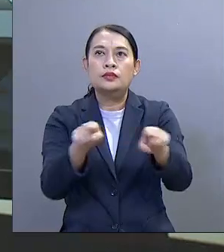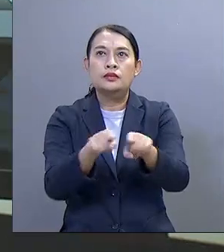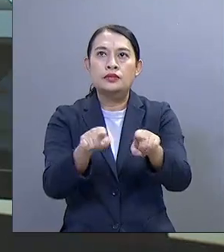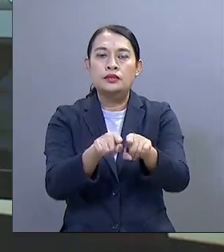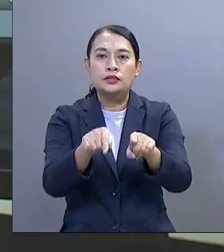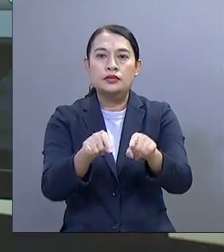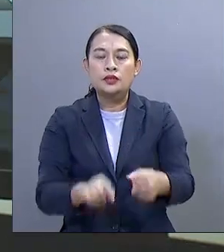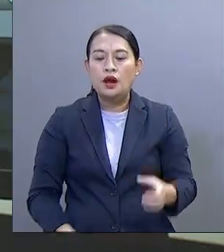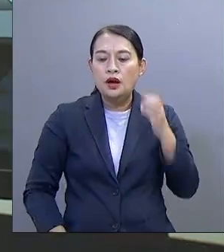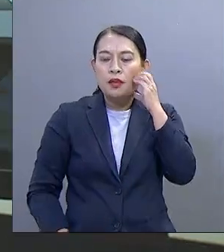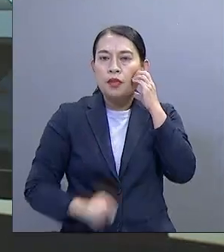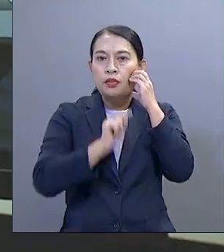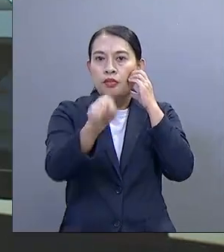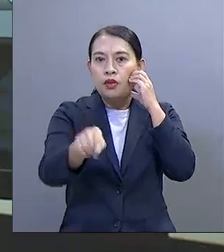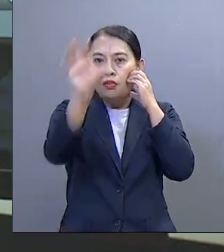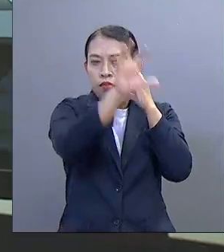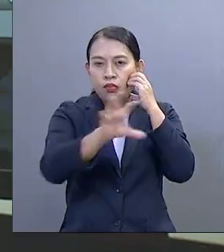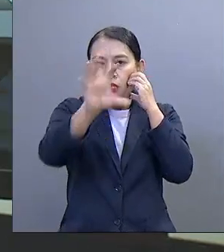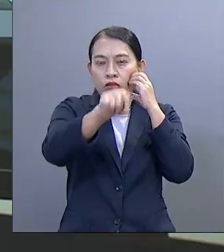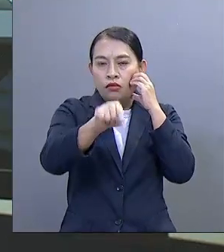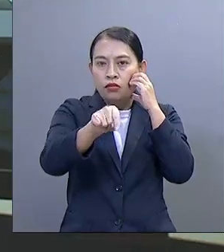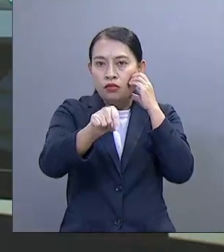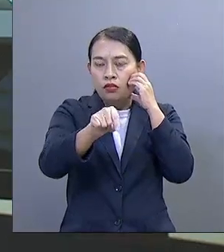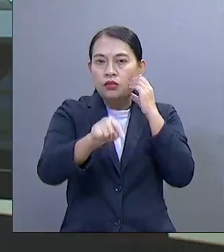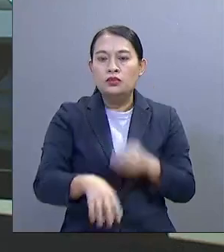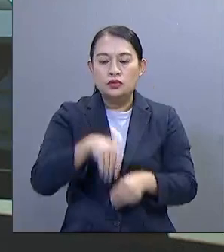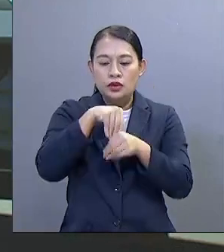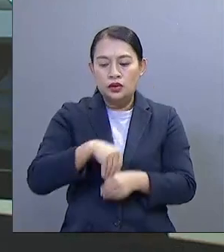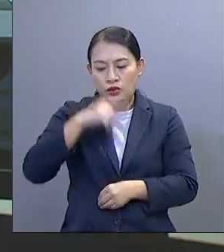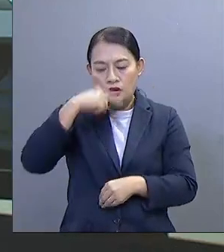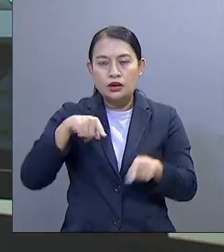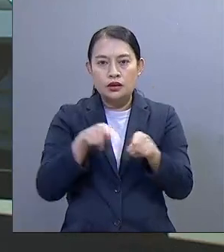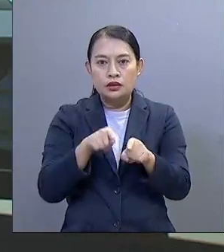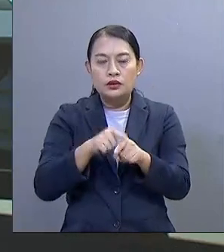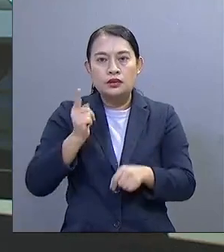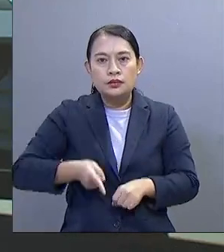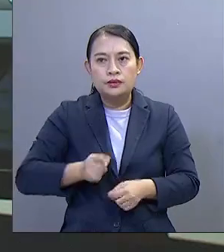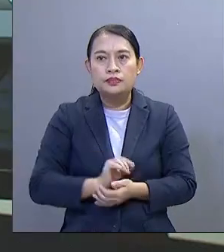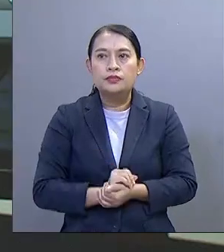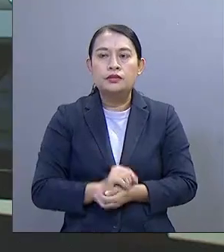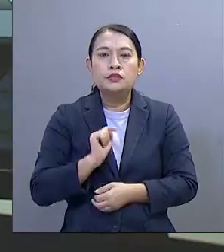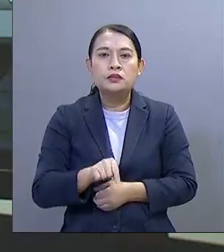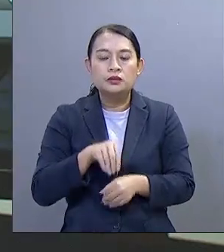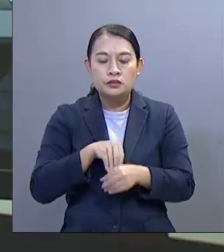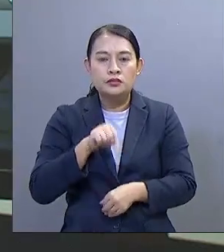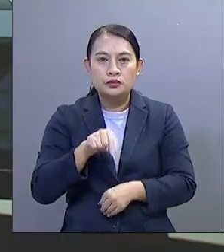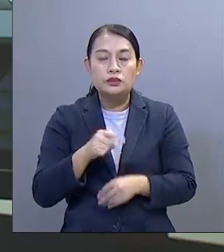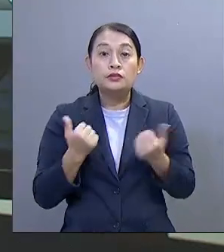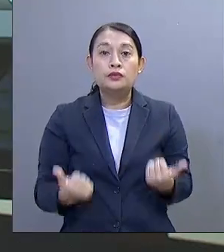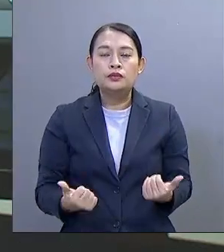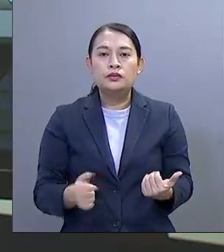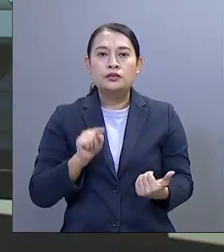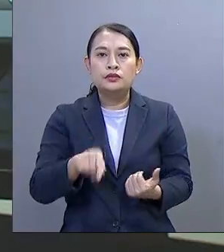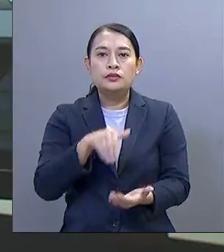Gang Call Center ยังไม่หายไปจากประเทศไย เหืโวิเลยนะคะมัยอยู่กับเราอยเรอยๆเลยค่ ล่าสุด Gang